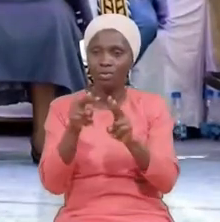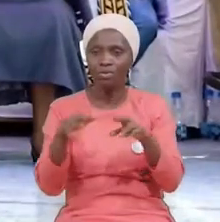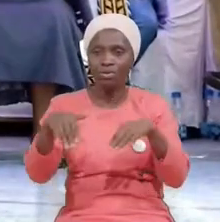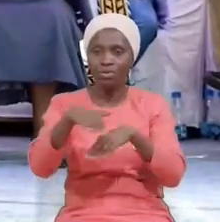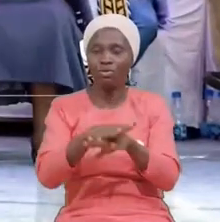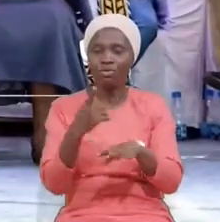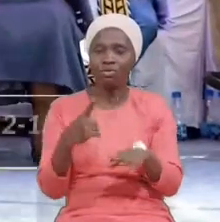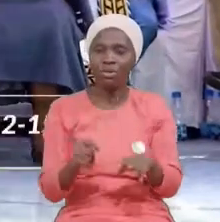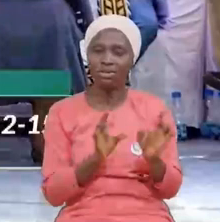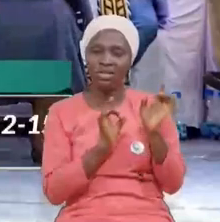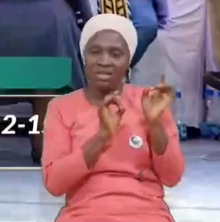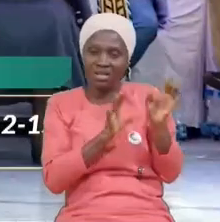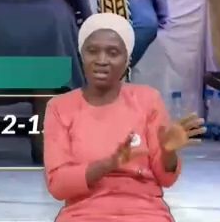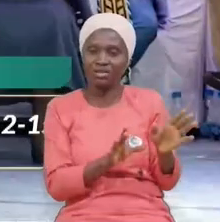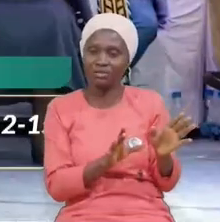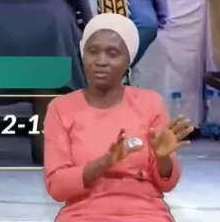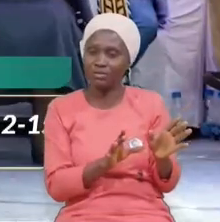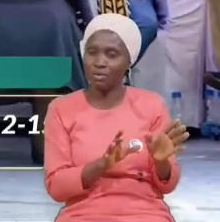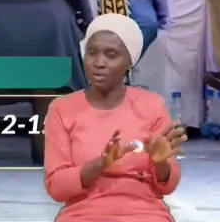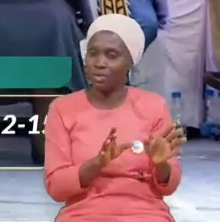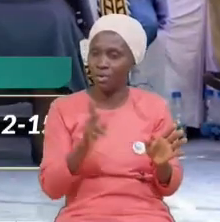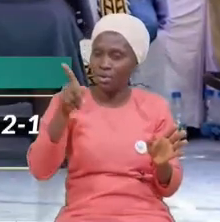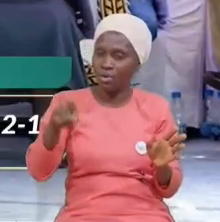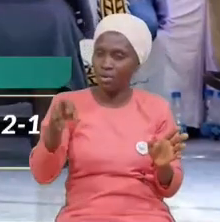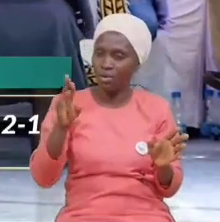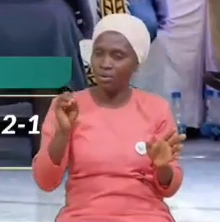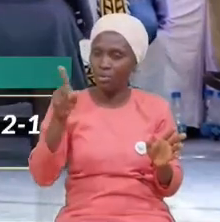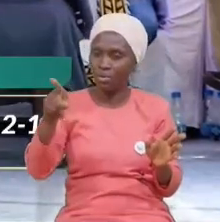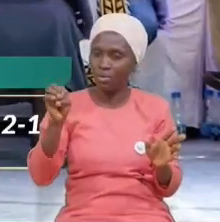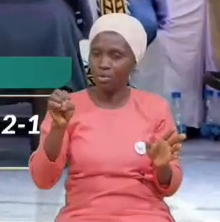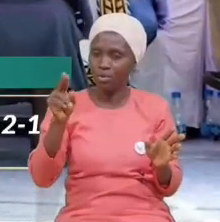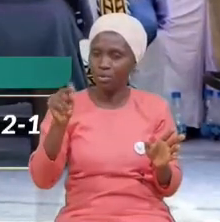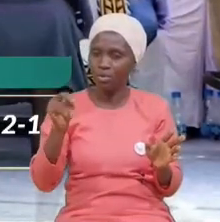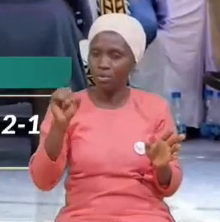Le A, c'est de veiller sur les propensions de haine.